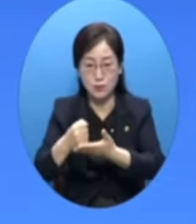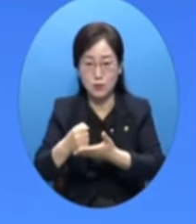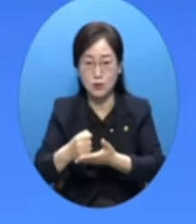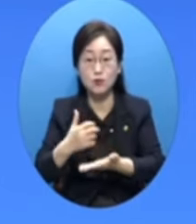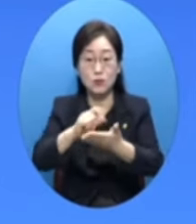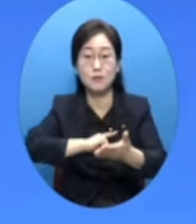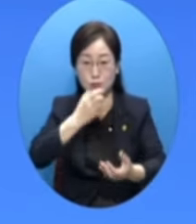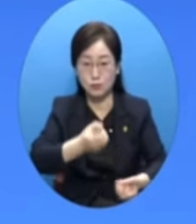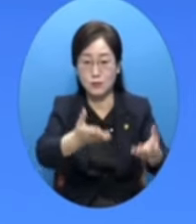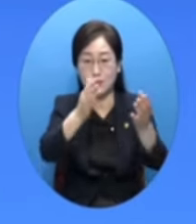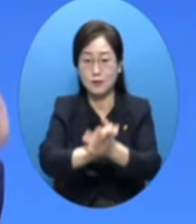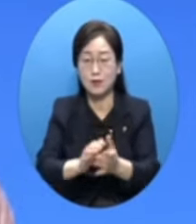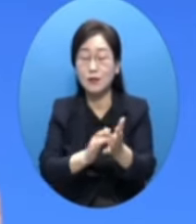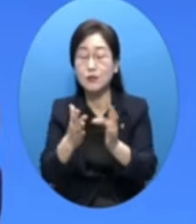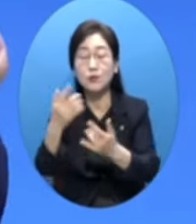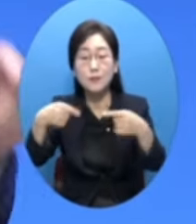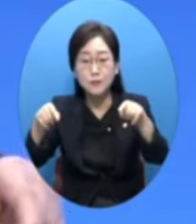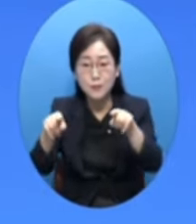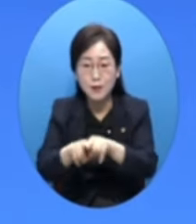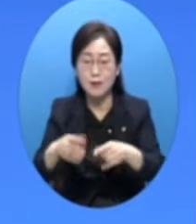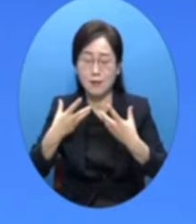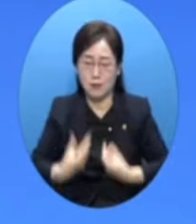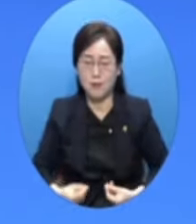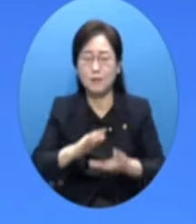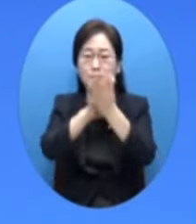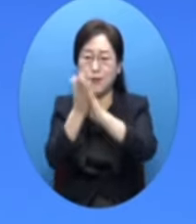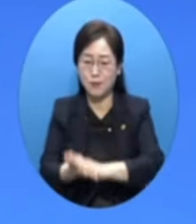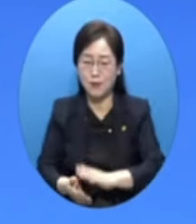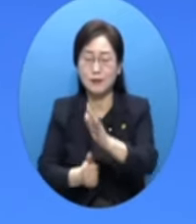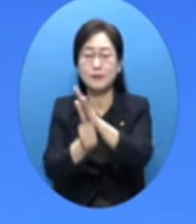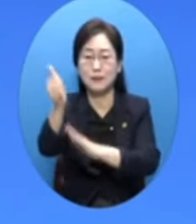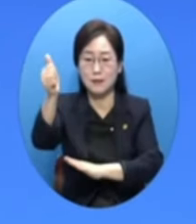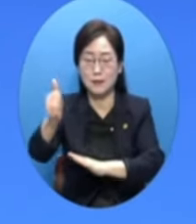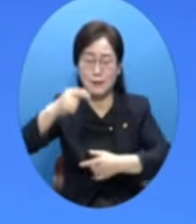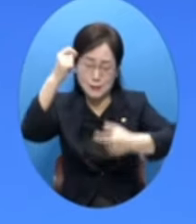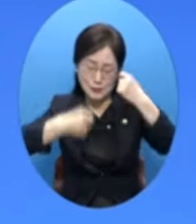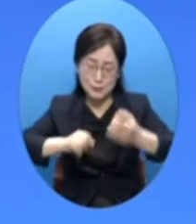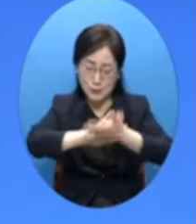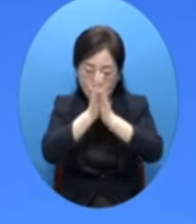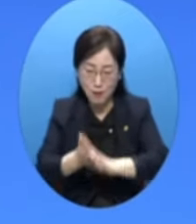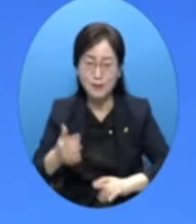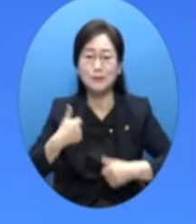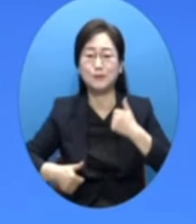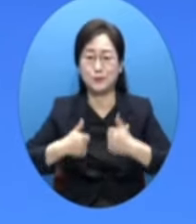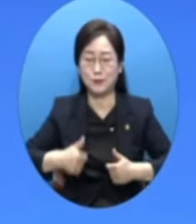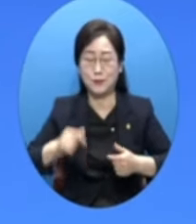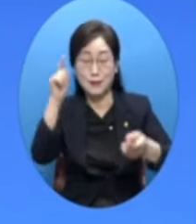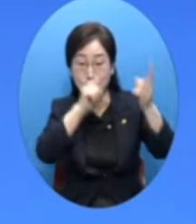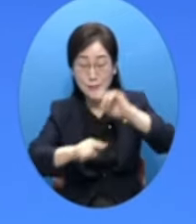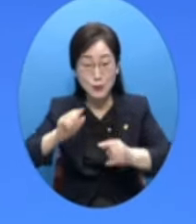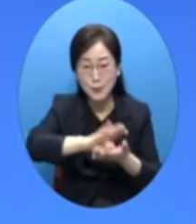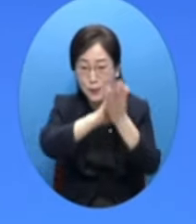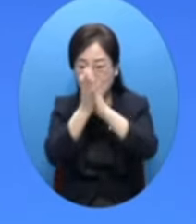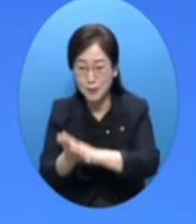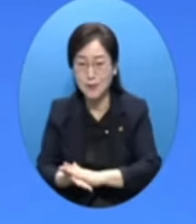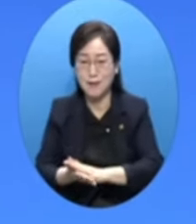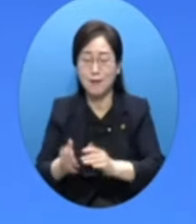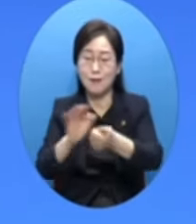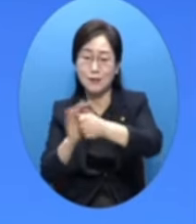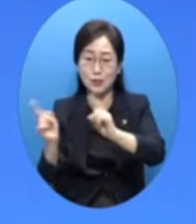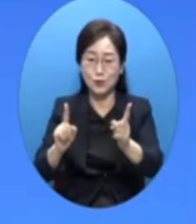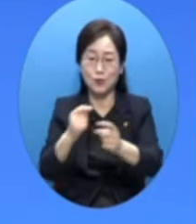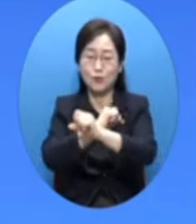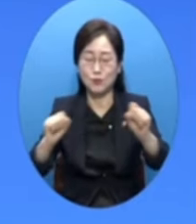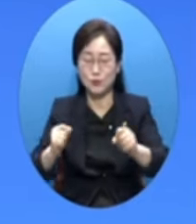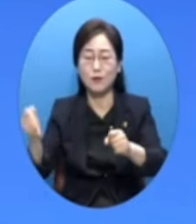축원합니다. 예수님이 함께 하시면 절망이 변하여 희망이 되고 슬픔이 변하여 기쁨이 되고 상처 변화가 변하여 치료와